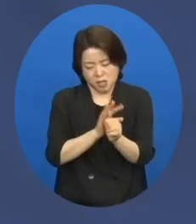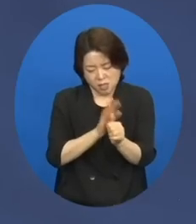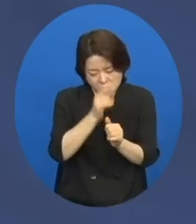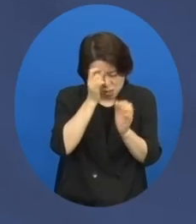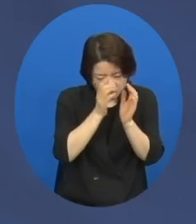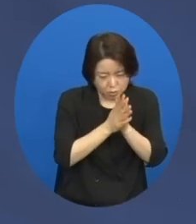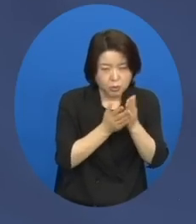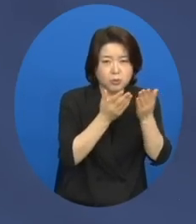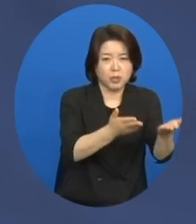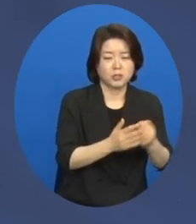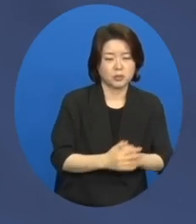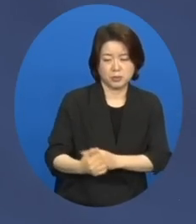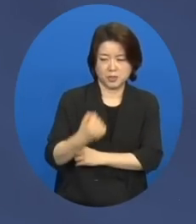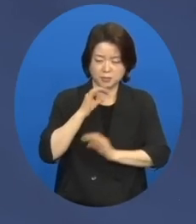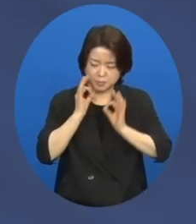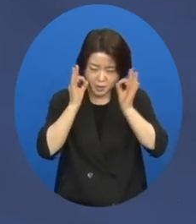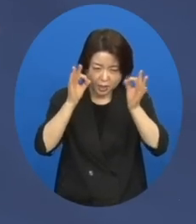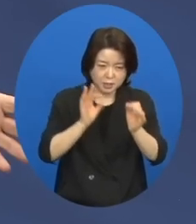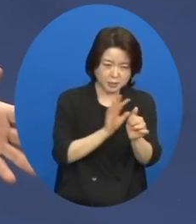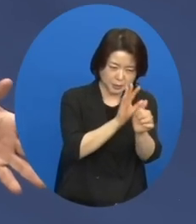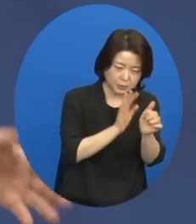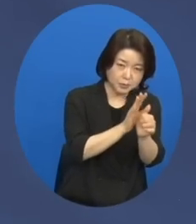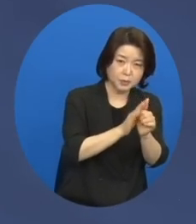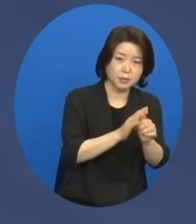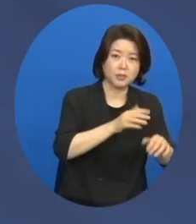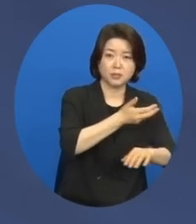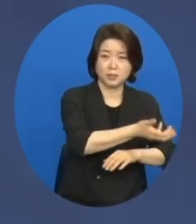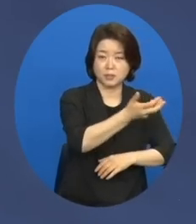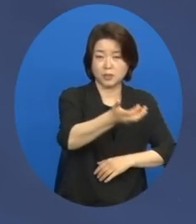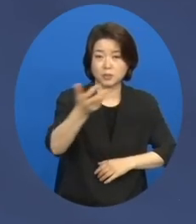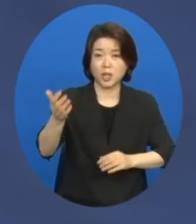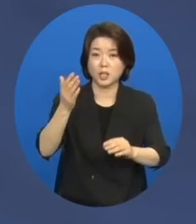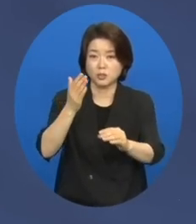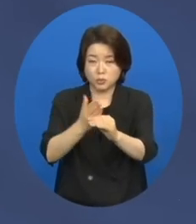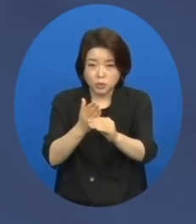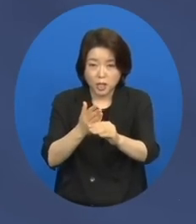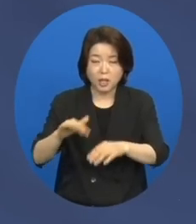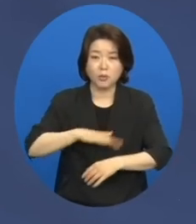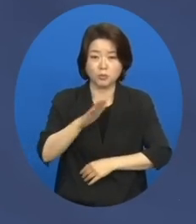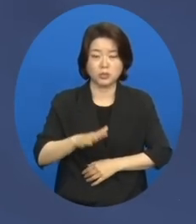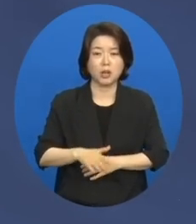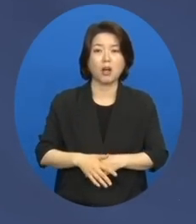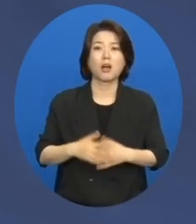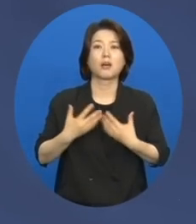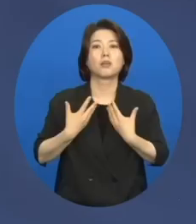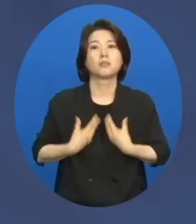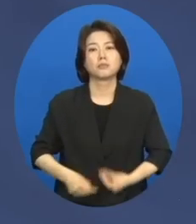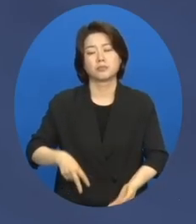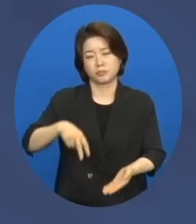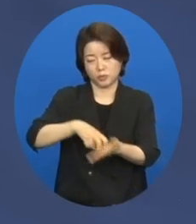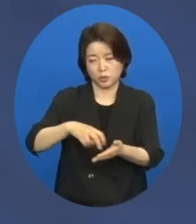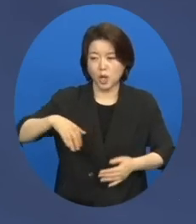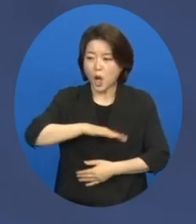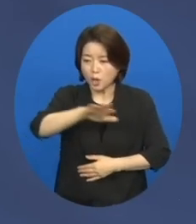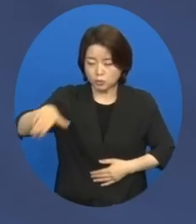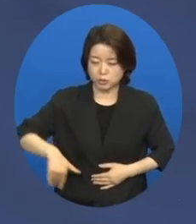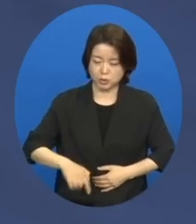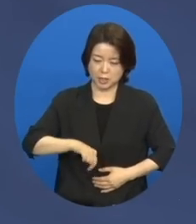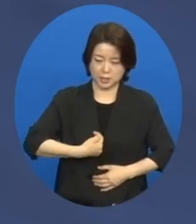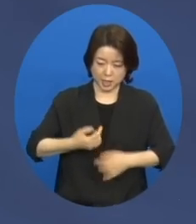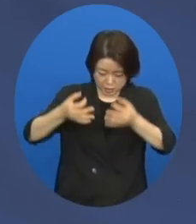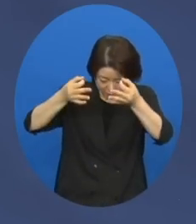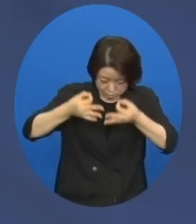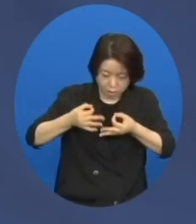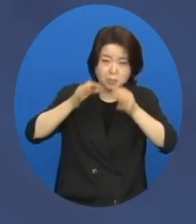그걸 막 힘을 다해 섬기고 다니다가 저희가 털썩 주저앉았습니다. 저희가 자기 절망을 본